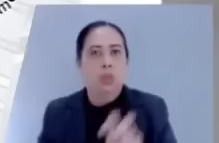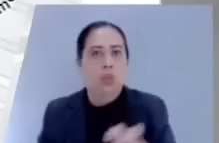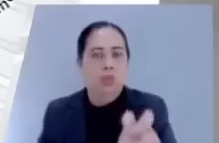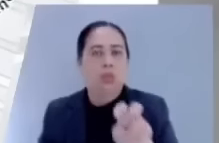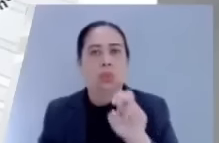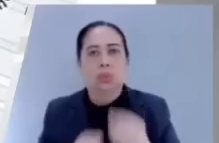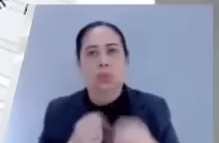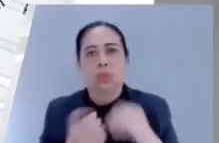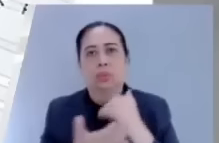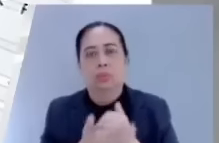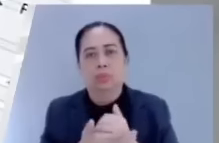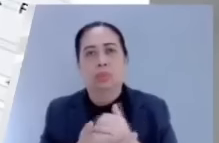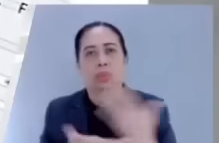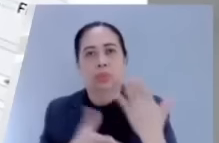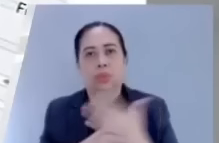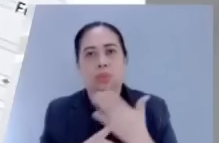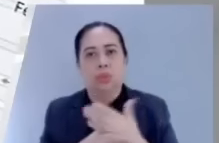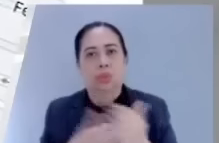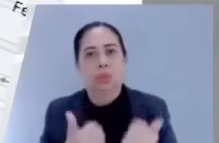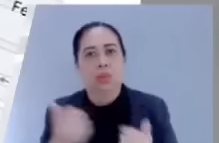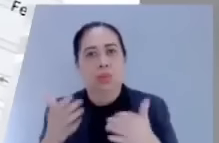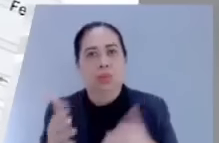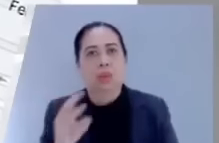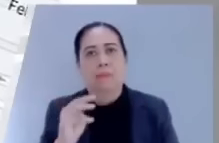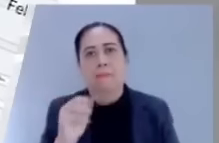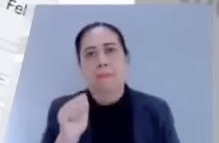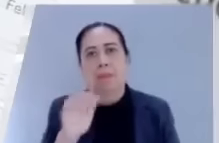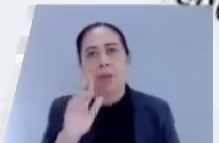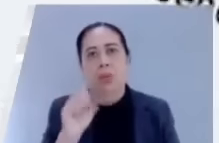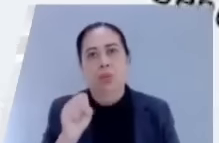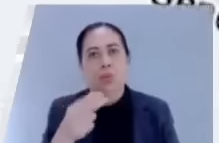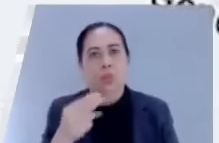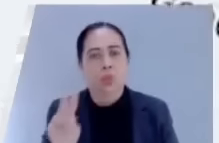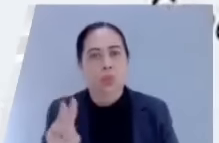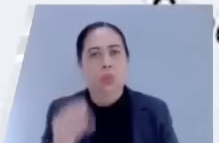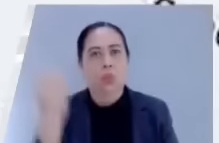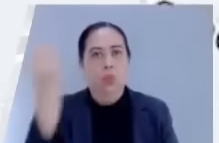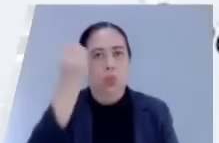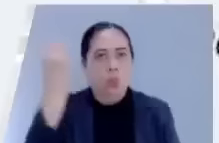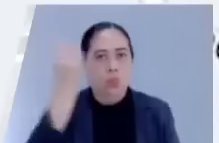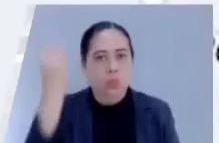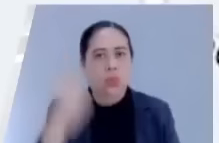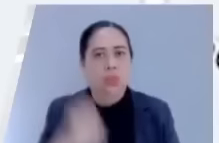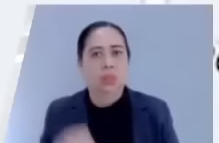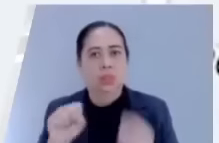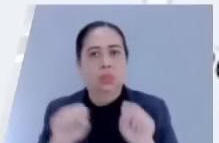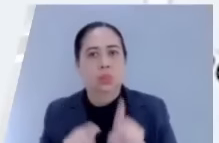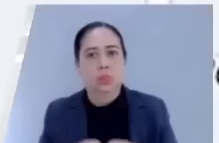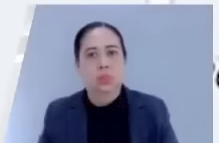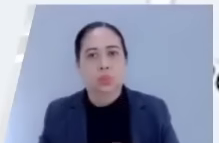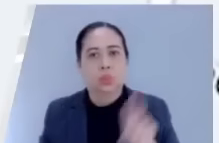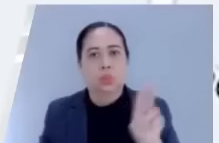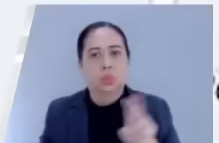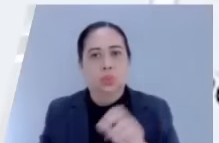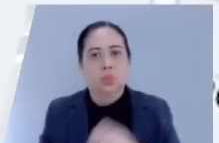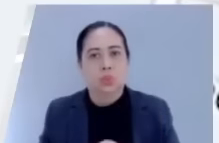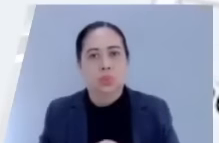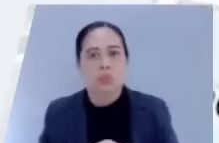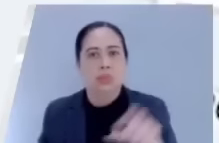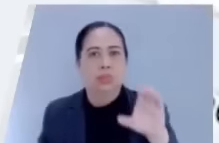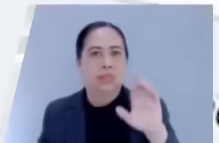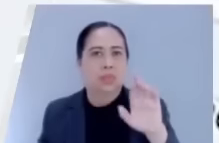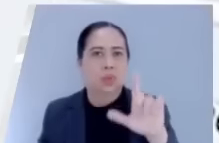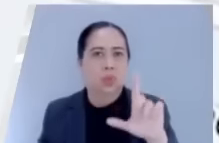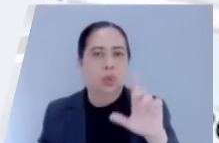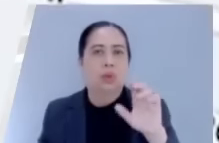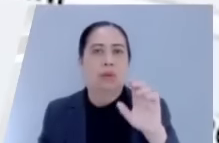Ang alternatibong ruta ay sa Marcos Highway o Ortigas Avenue. Maaari ring magamit ang Circulo Verde Bridge mula alas 6 ng umaga